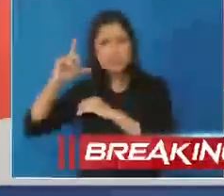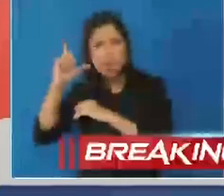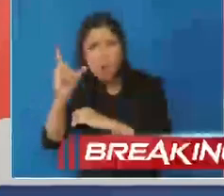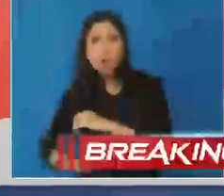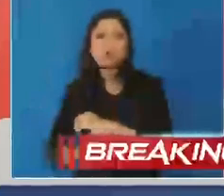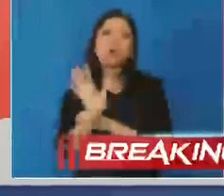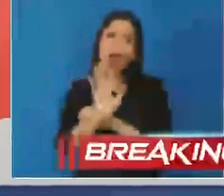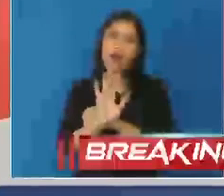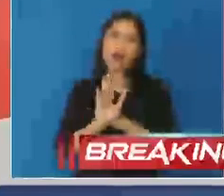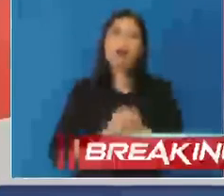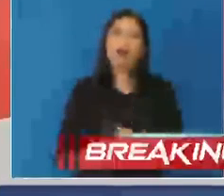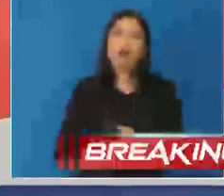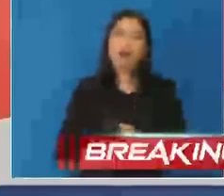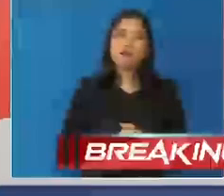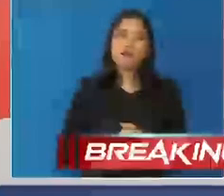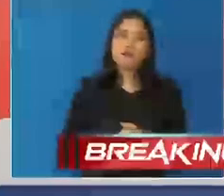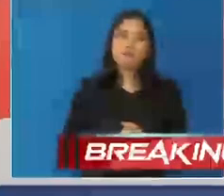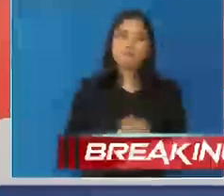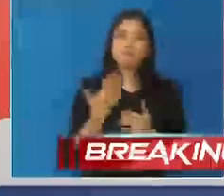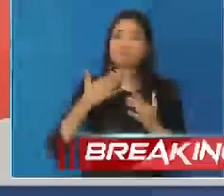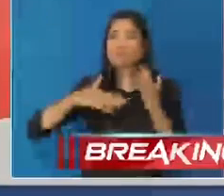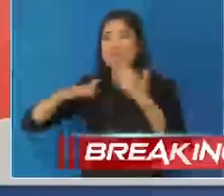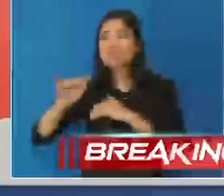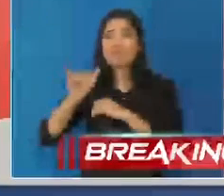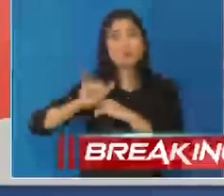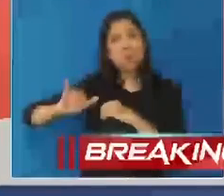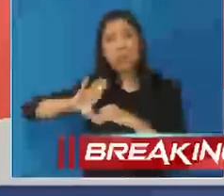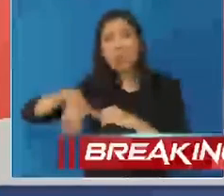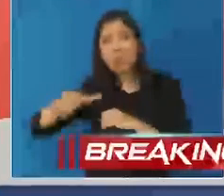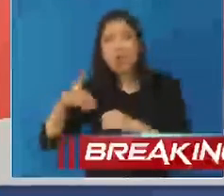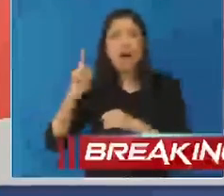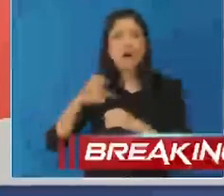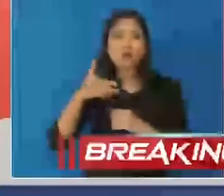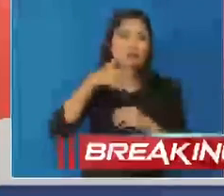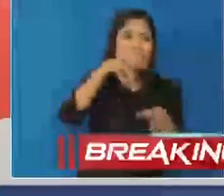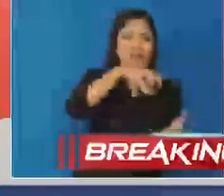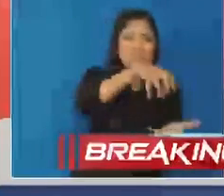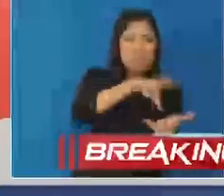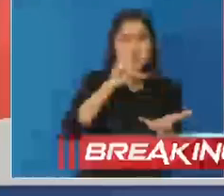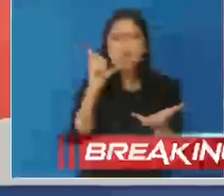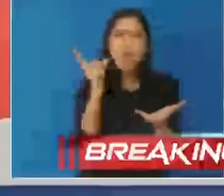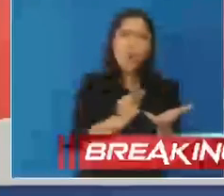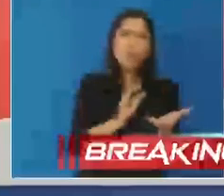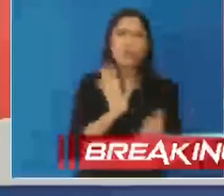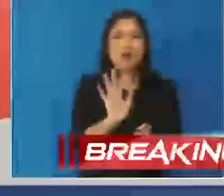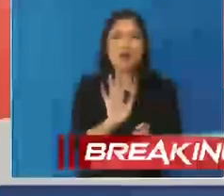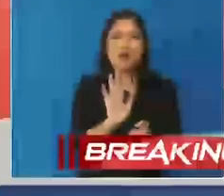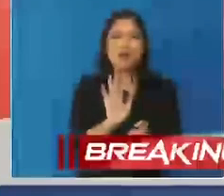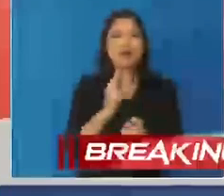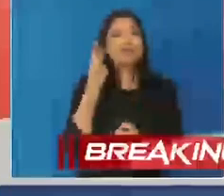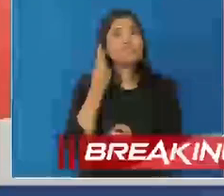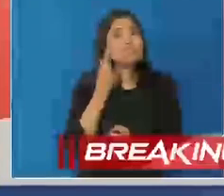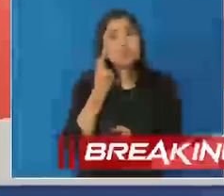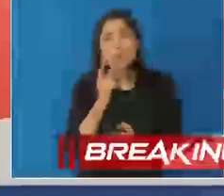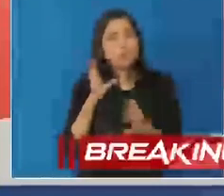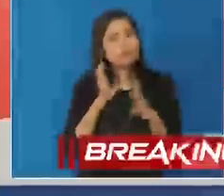tidak perlu kemudian bepergian bersama keluarga menuju ketempat lain yang jauh resiko akan